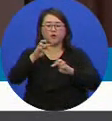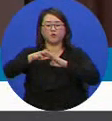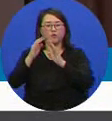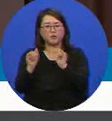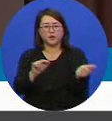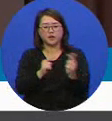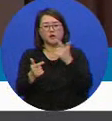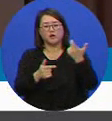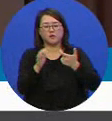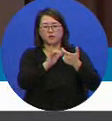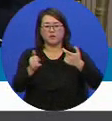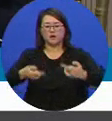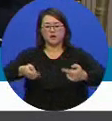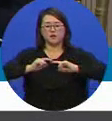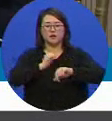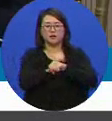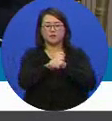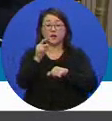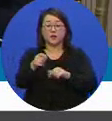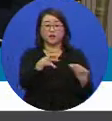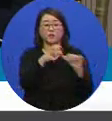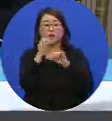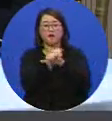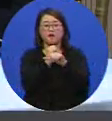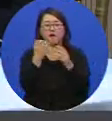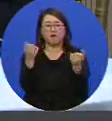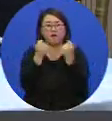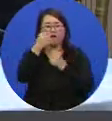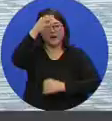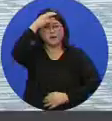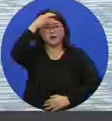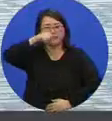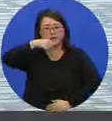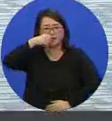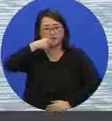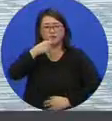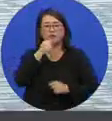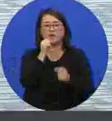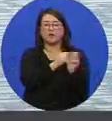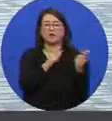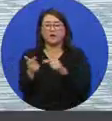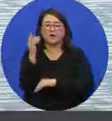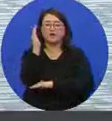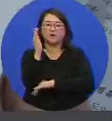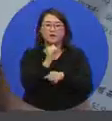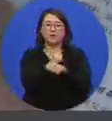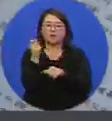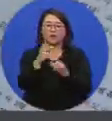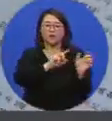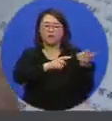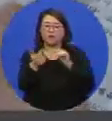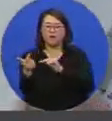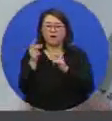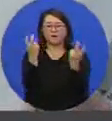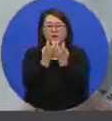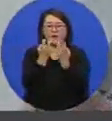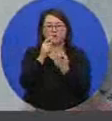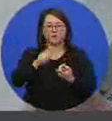옷을 활용한 건강기능성 식품을 개발하고 국내 최대 옷 재배단지를 조성하기 위한 다양한 방안을